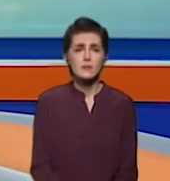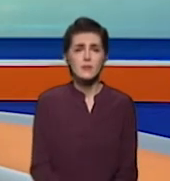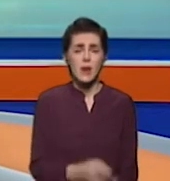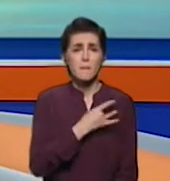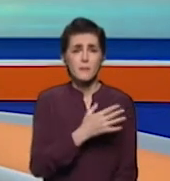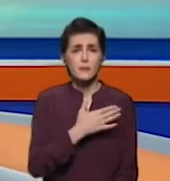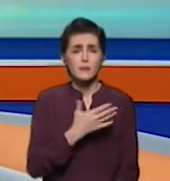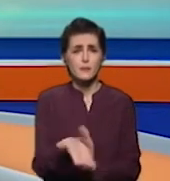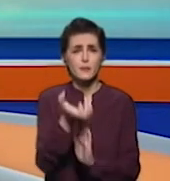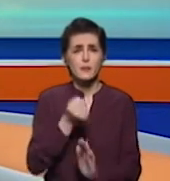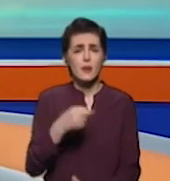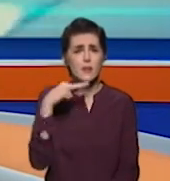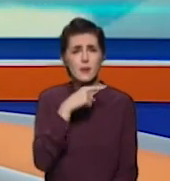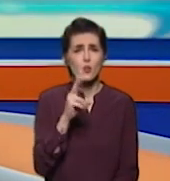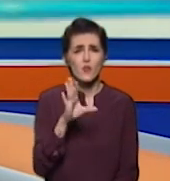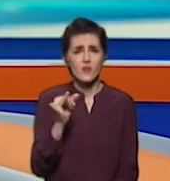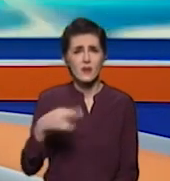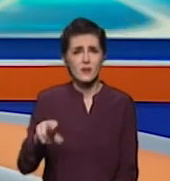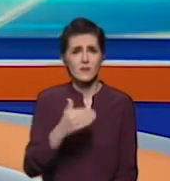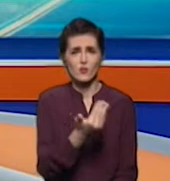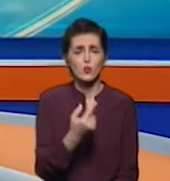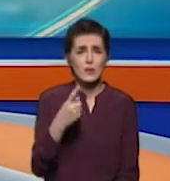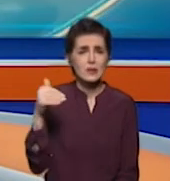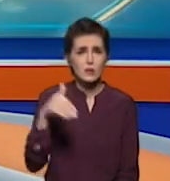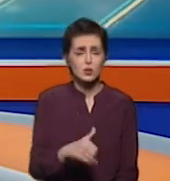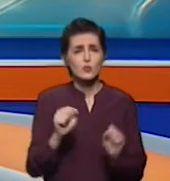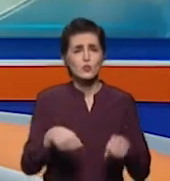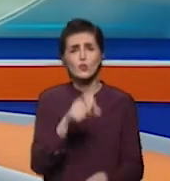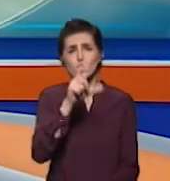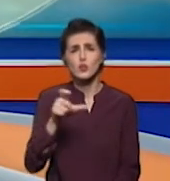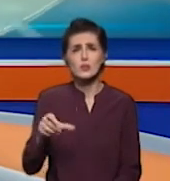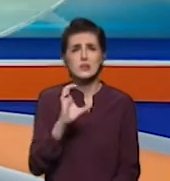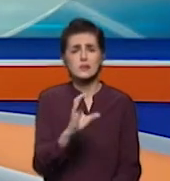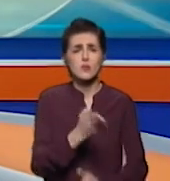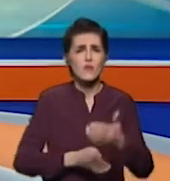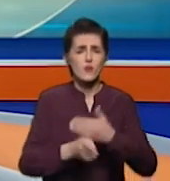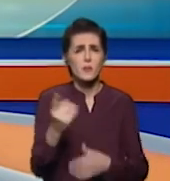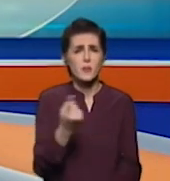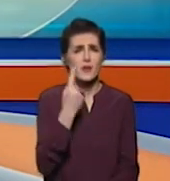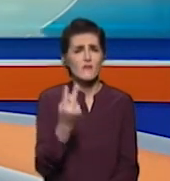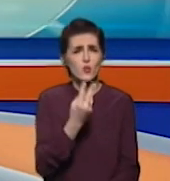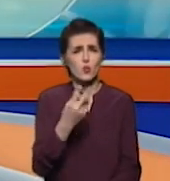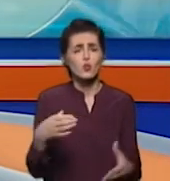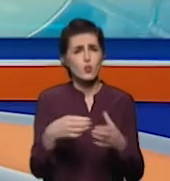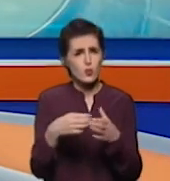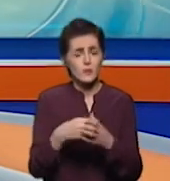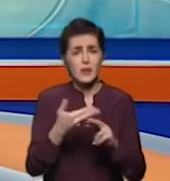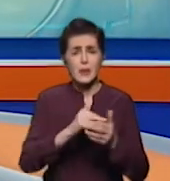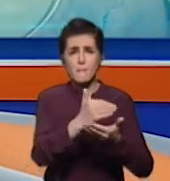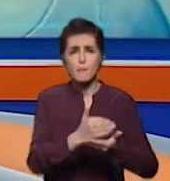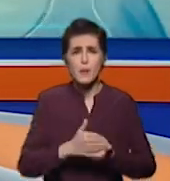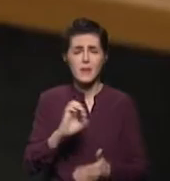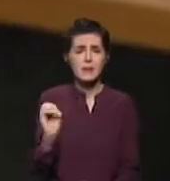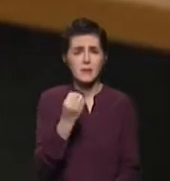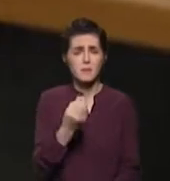Придбати ліки за ковідну 1000 зможуть особи із інвалідністю першої та другої групи. Програму